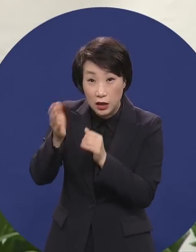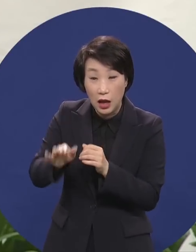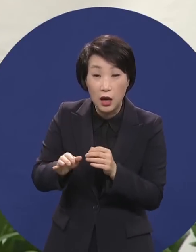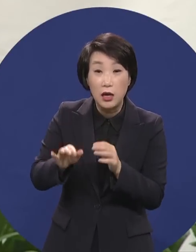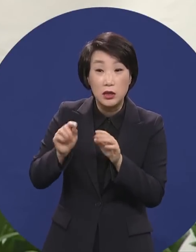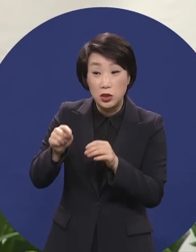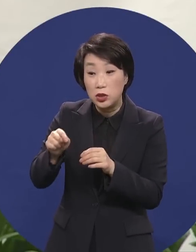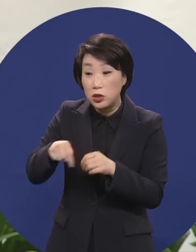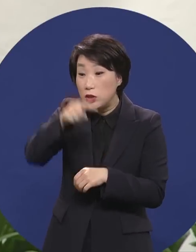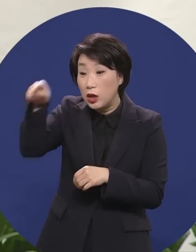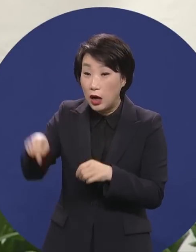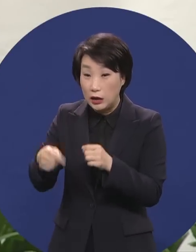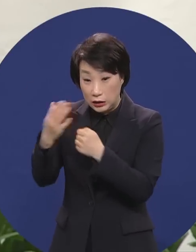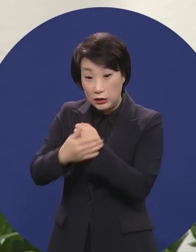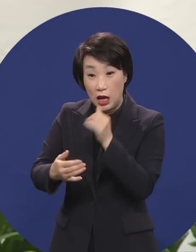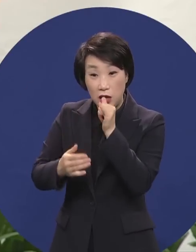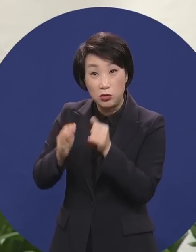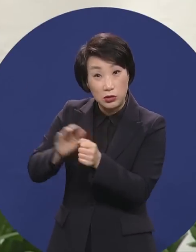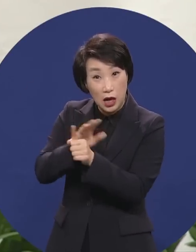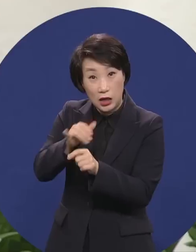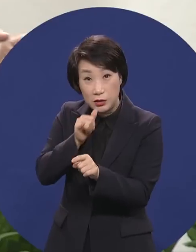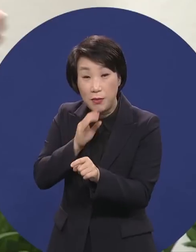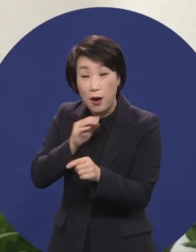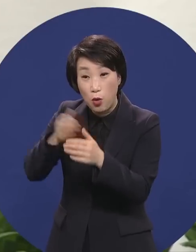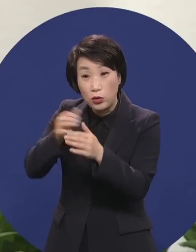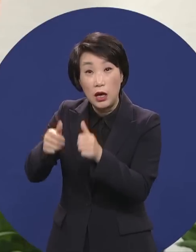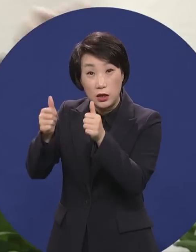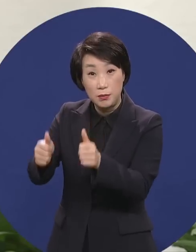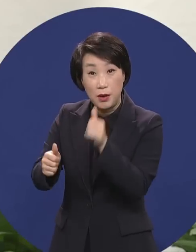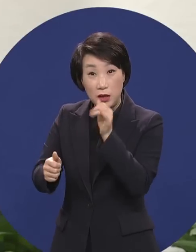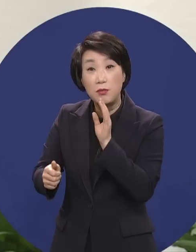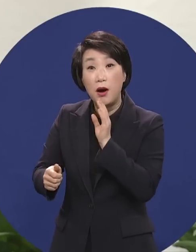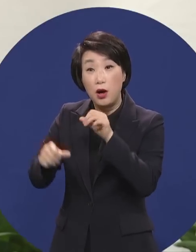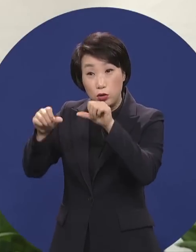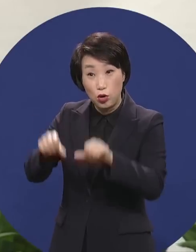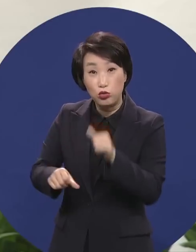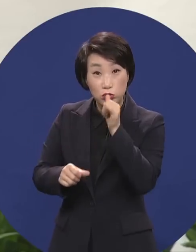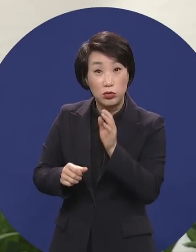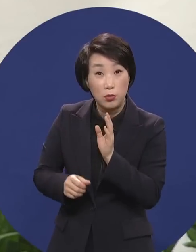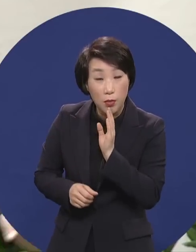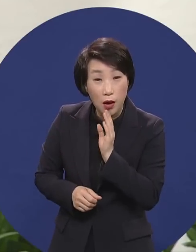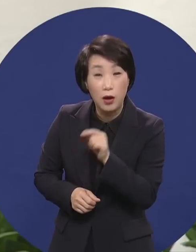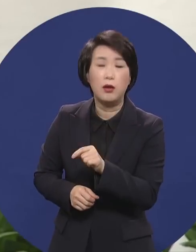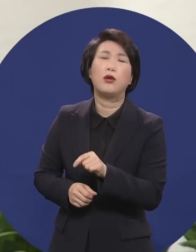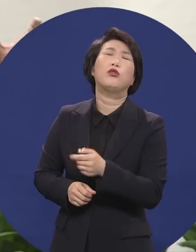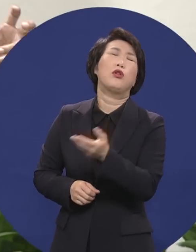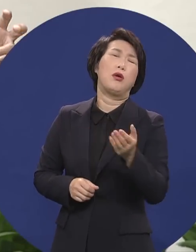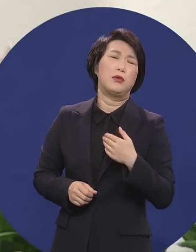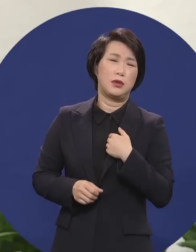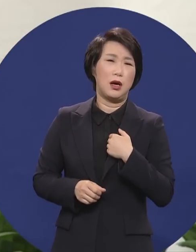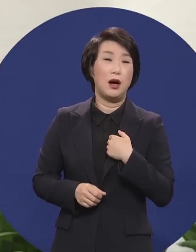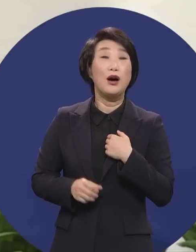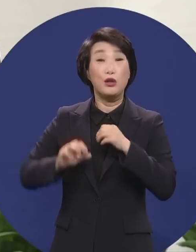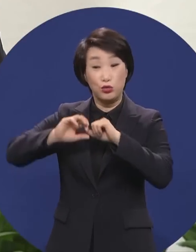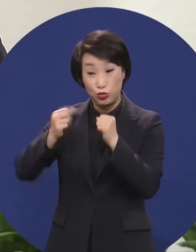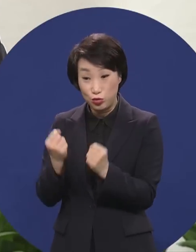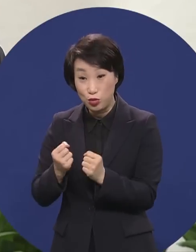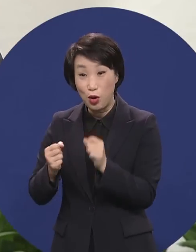은혜가 있고 사랑이 있고 공의의 심판이 있고 저주가 있다는 사실. 순종하는